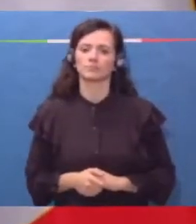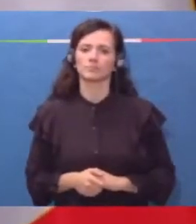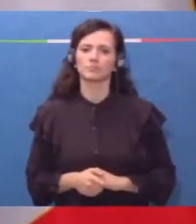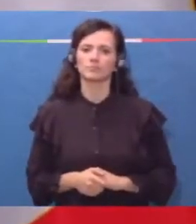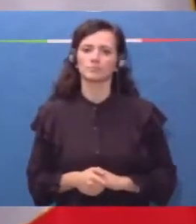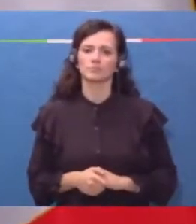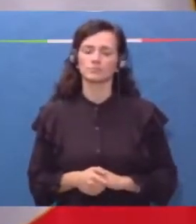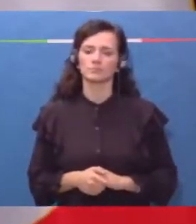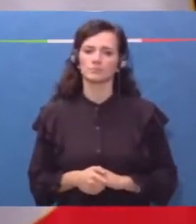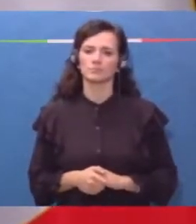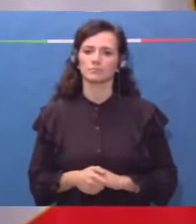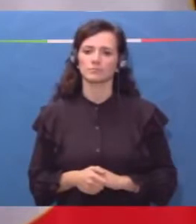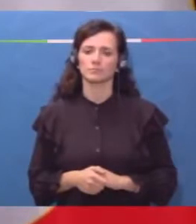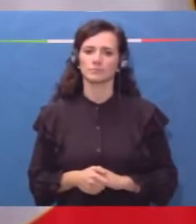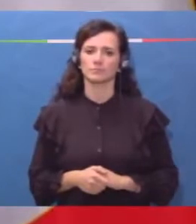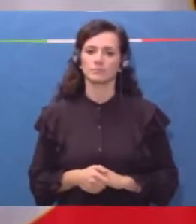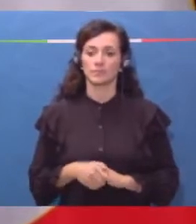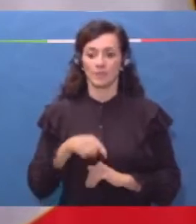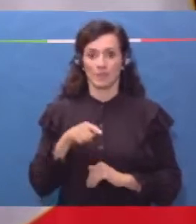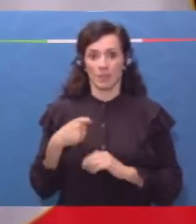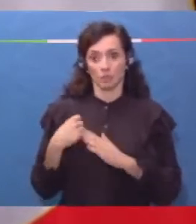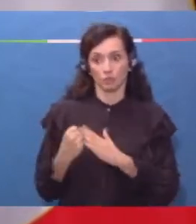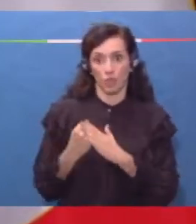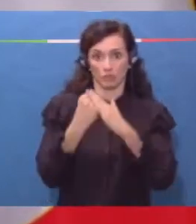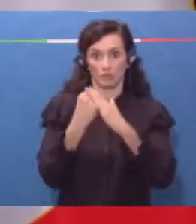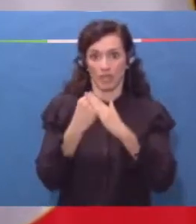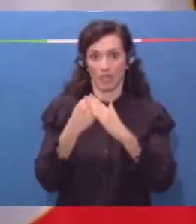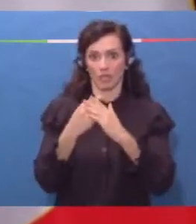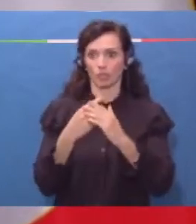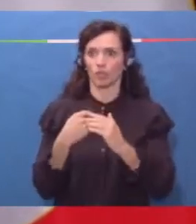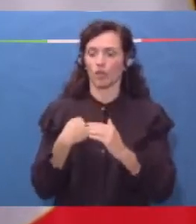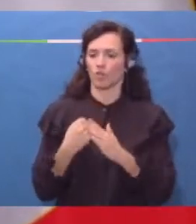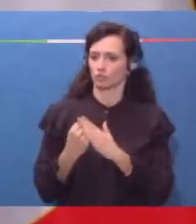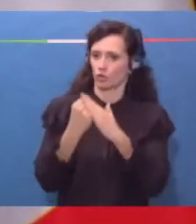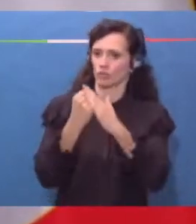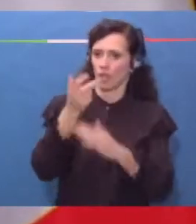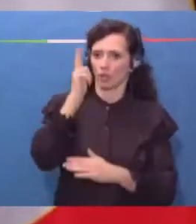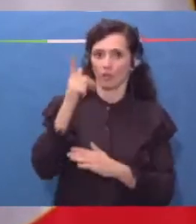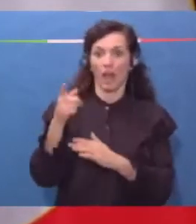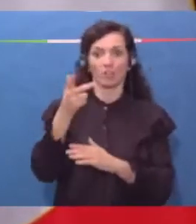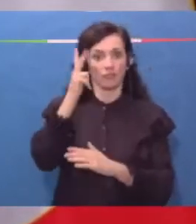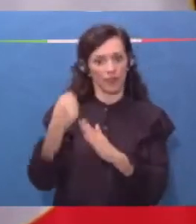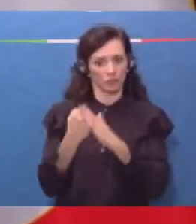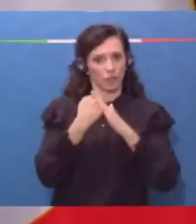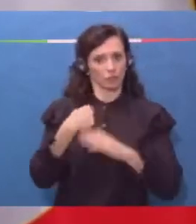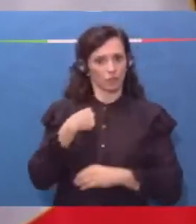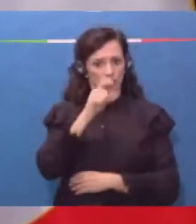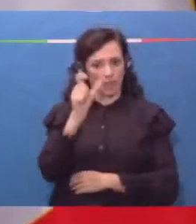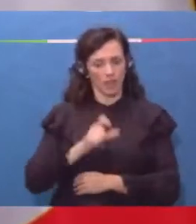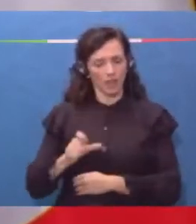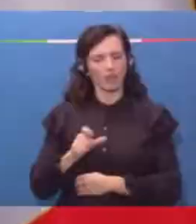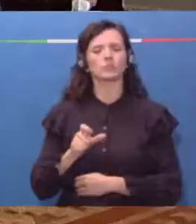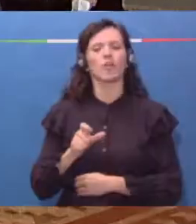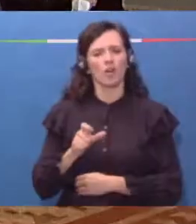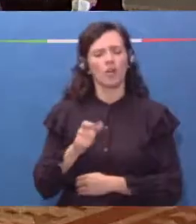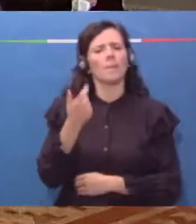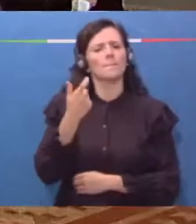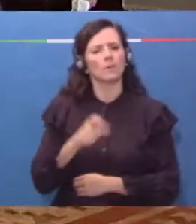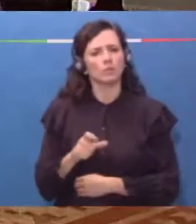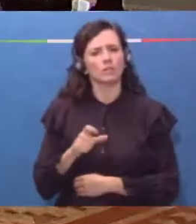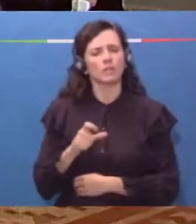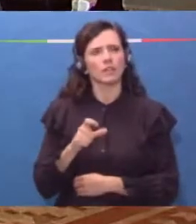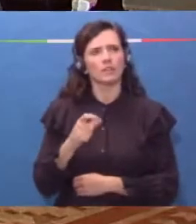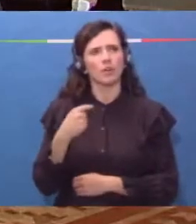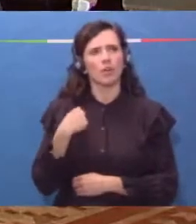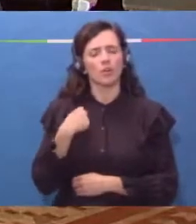E questo comune sostegno è motivato dal fatto che dobbiamo riconoscere le